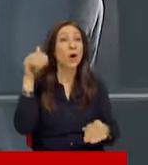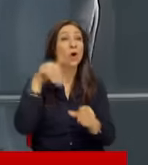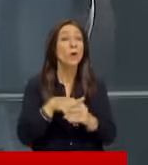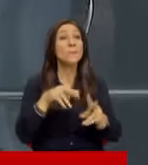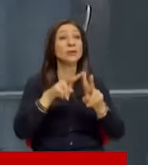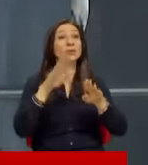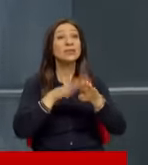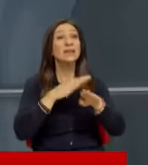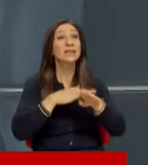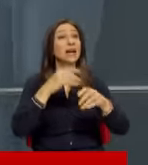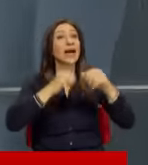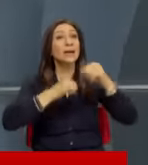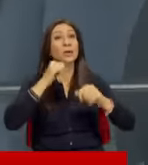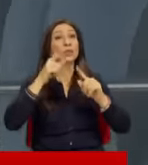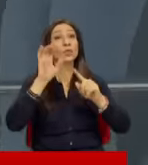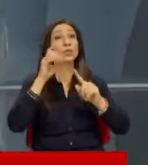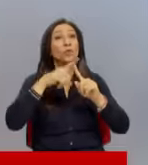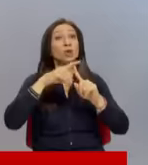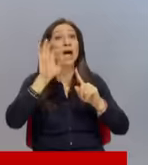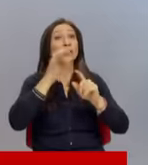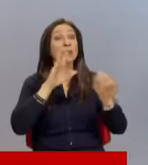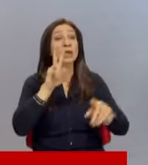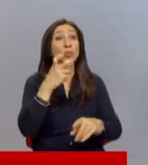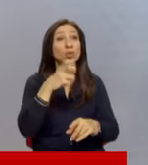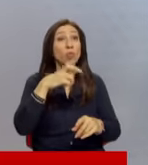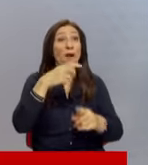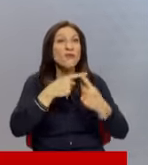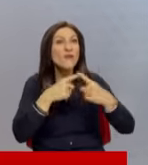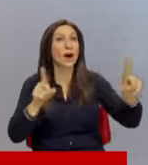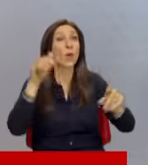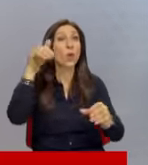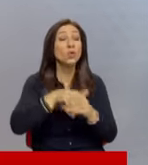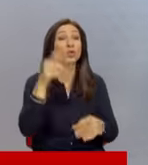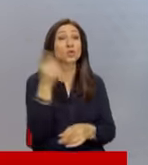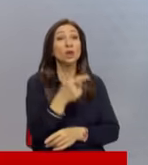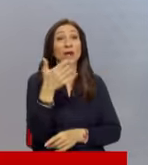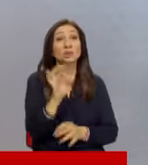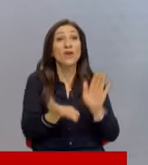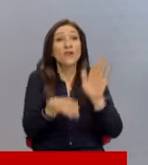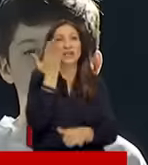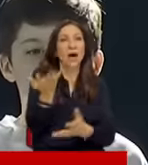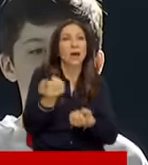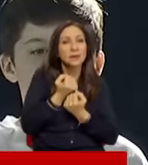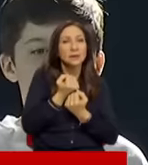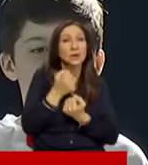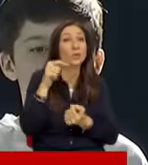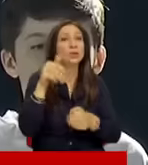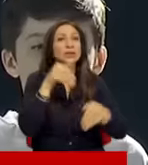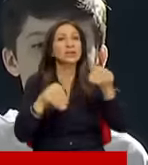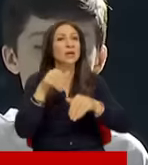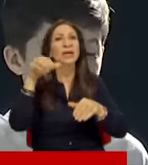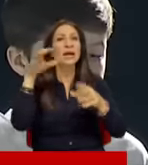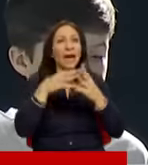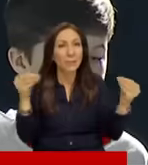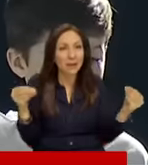Mansur Yavaş rakibi Turgut Altınok'a 29 puan fark attı. Oyların %60'tan fazlasını aldı. Bu seçimin